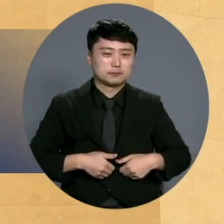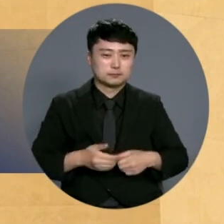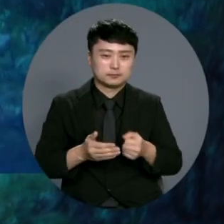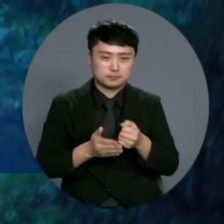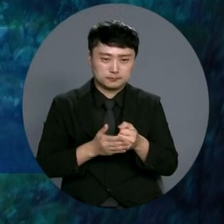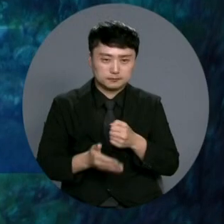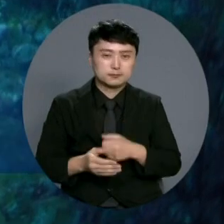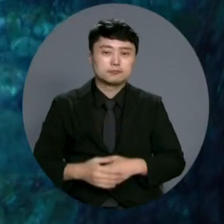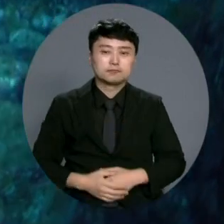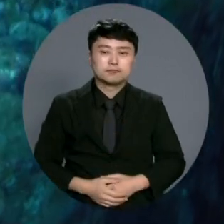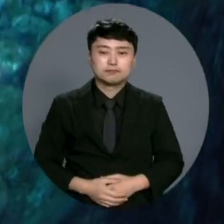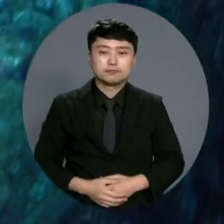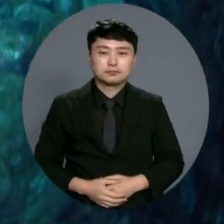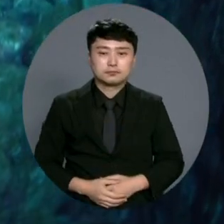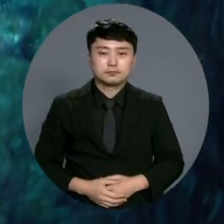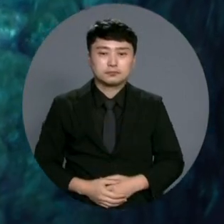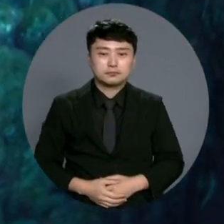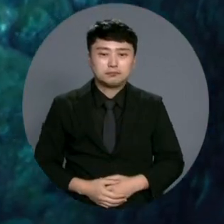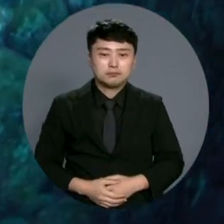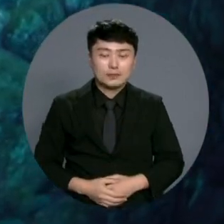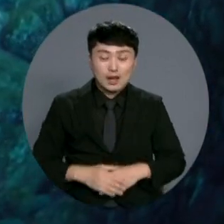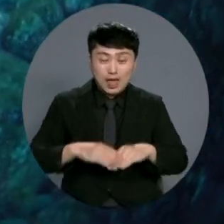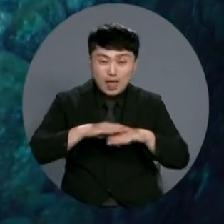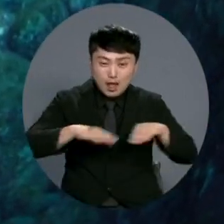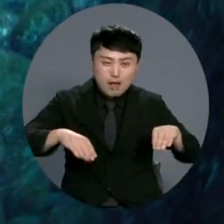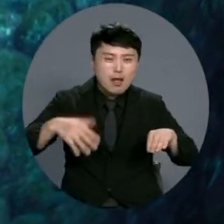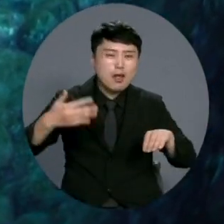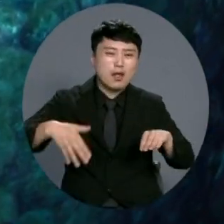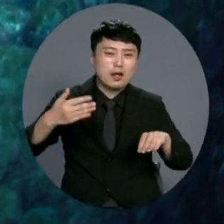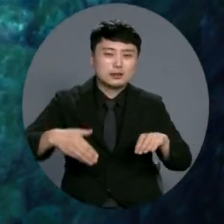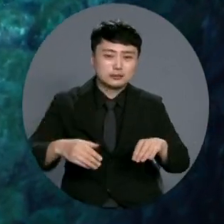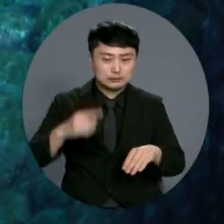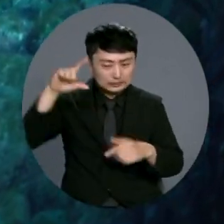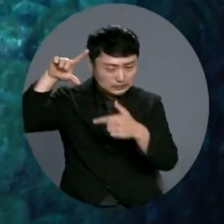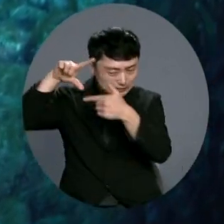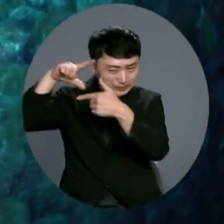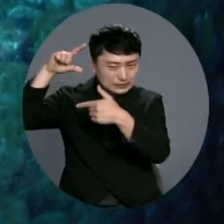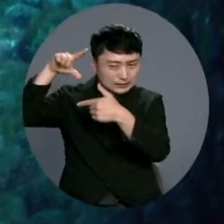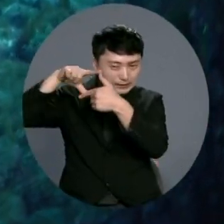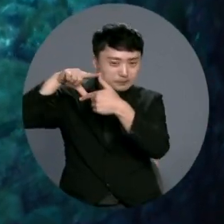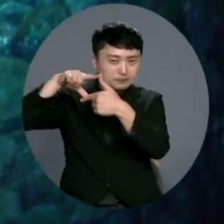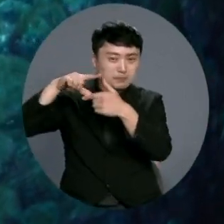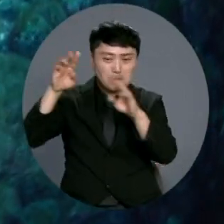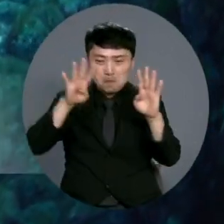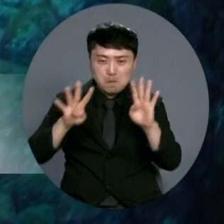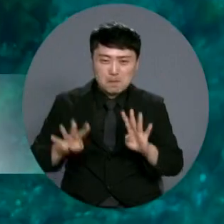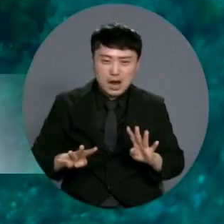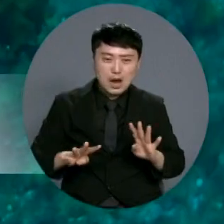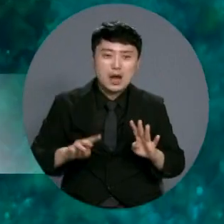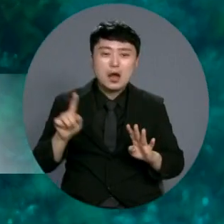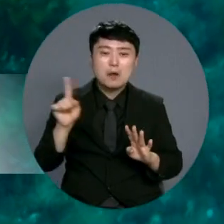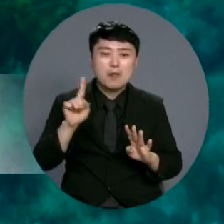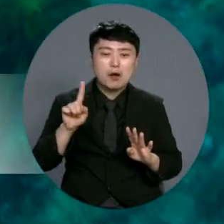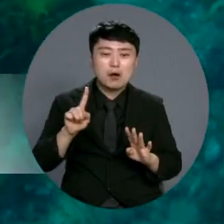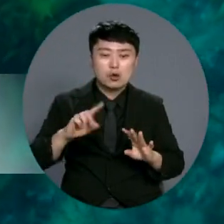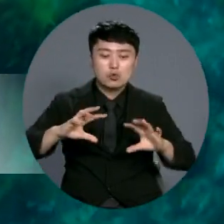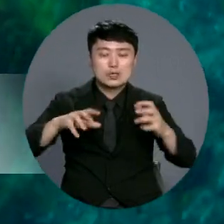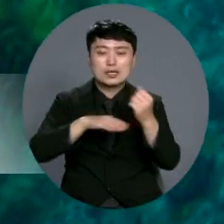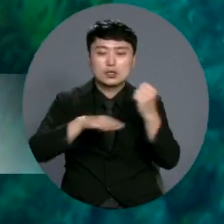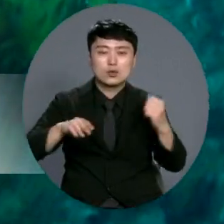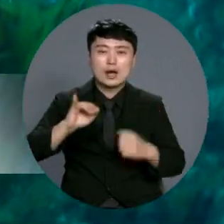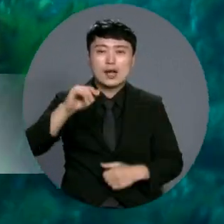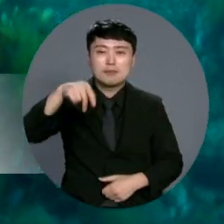action. 아직 갈 길은 멉니다. 우선 해조류가 기후 변화를 총괄하는 국제 기구인